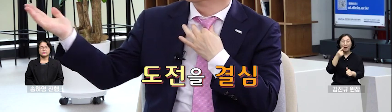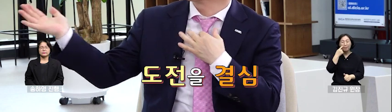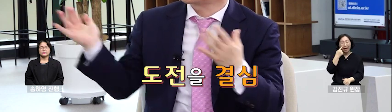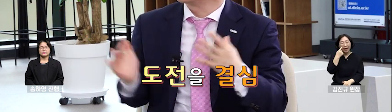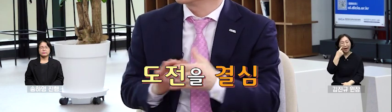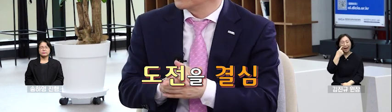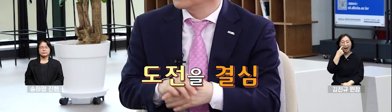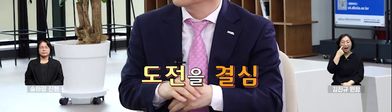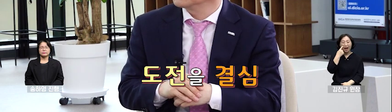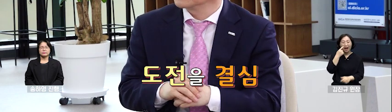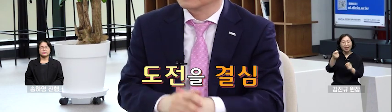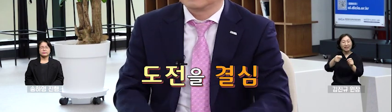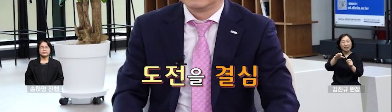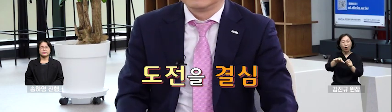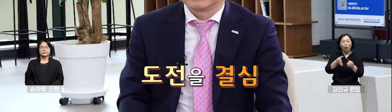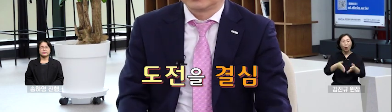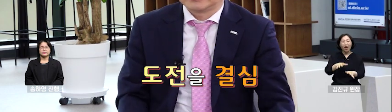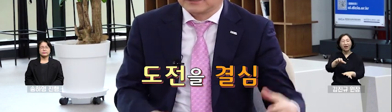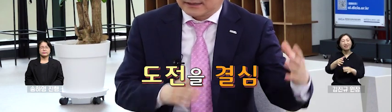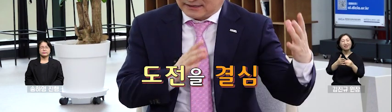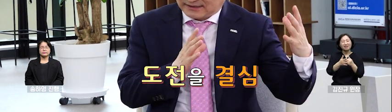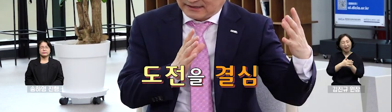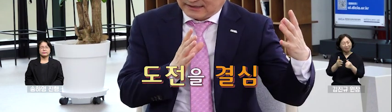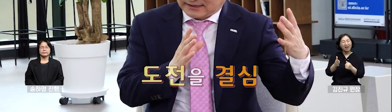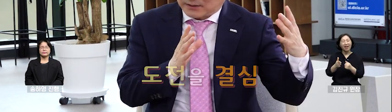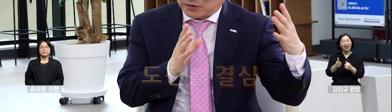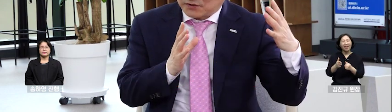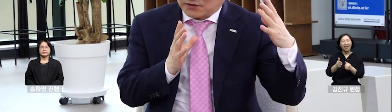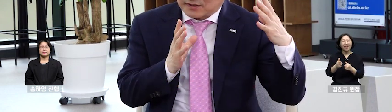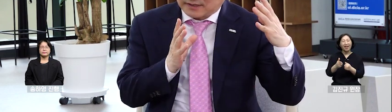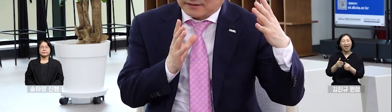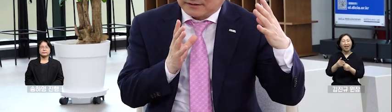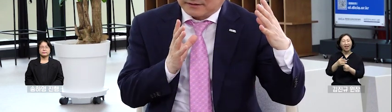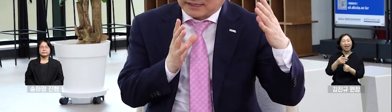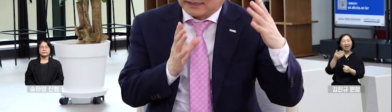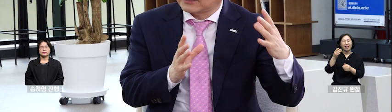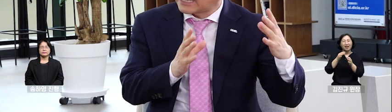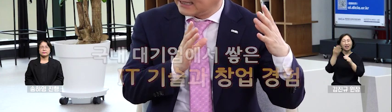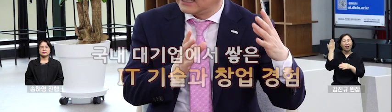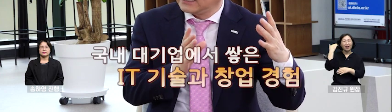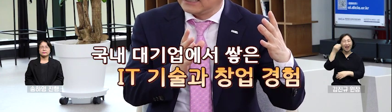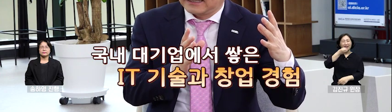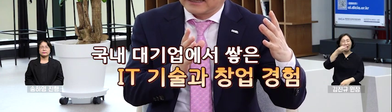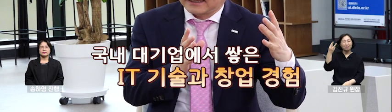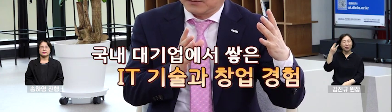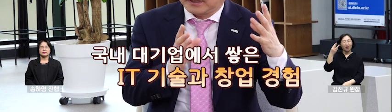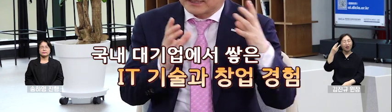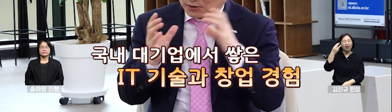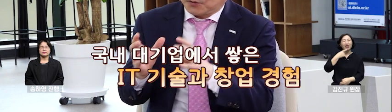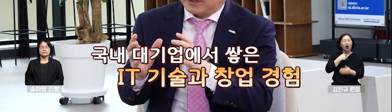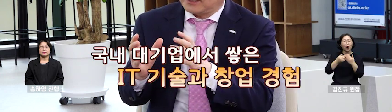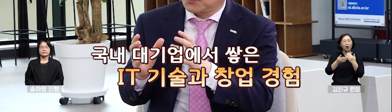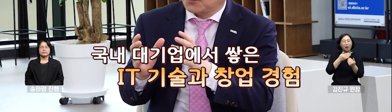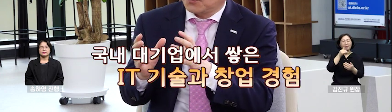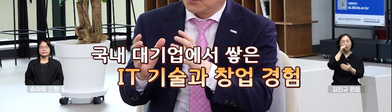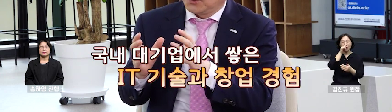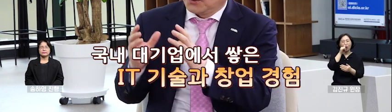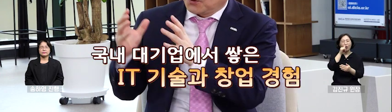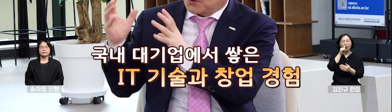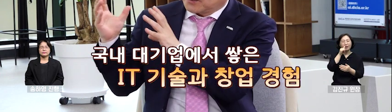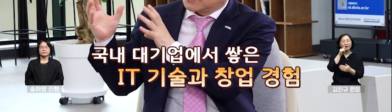괜찮아 고향이기도 하고 그래서 그동안 제가 이제 삼성전자에서 써왔던 it 그 다음에 창업도 이런